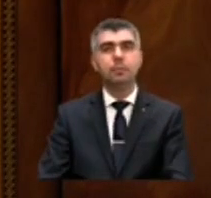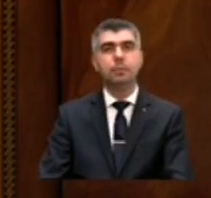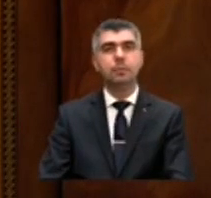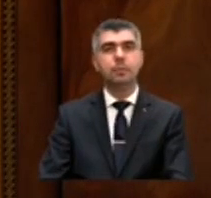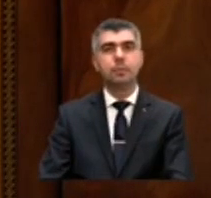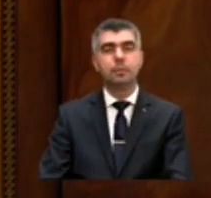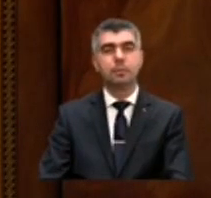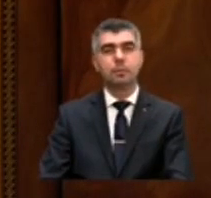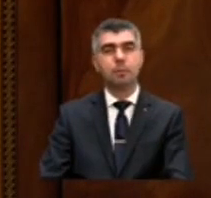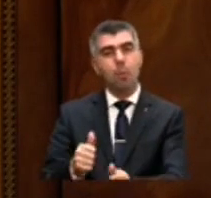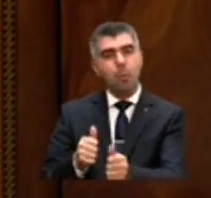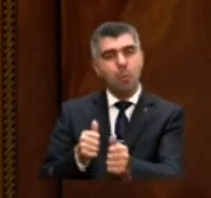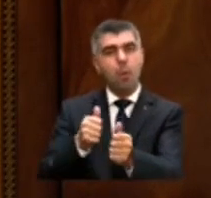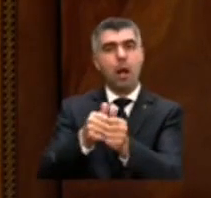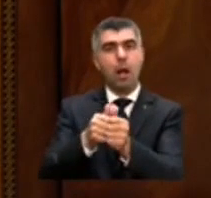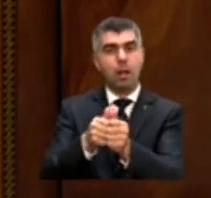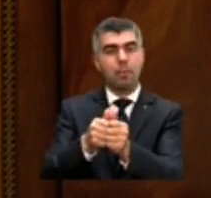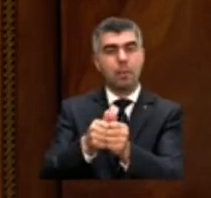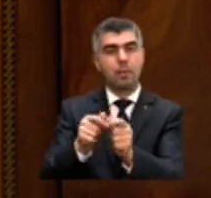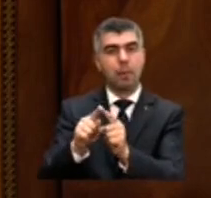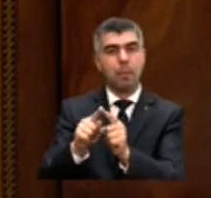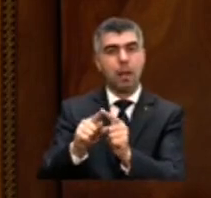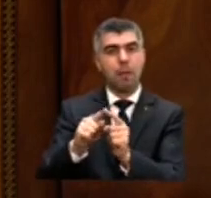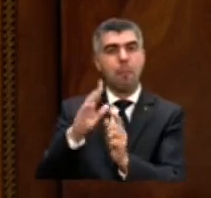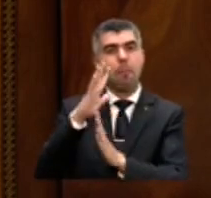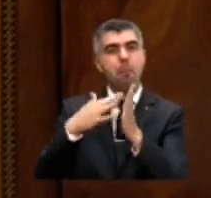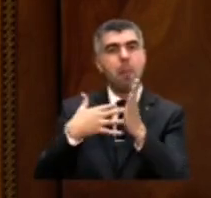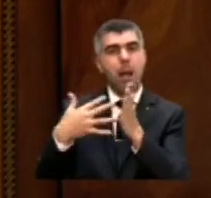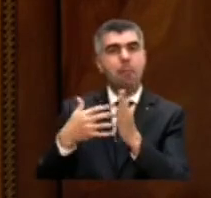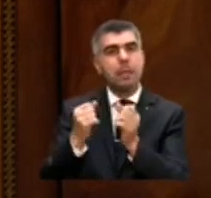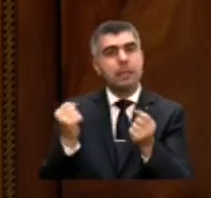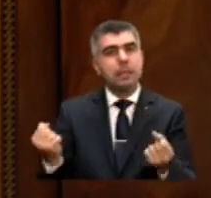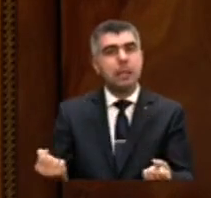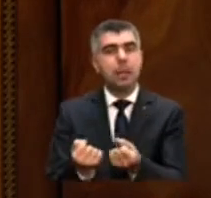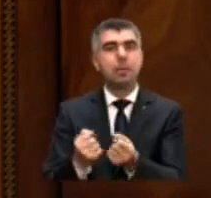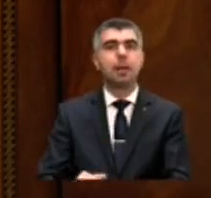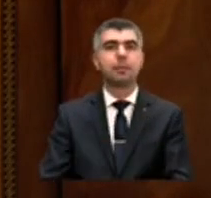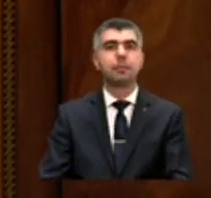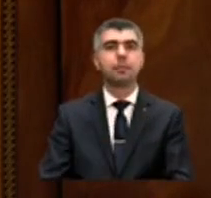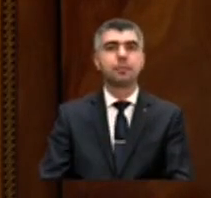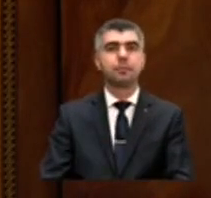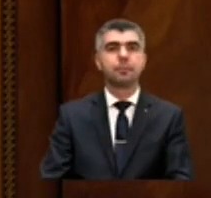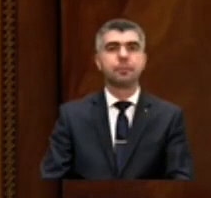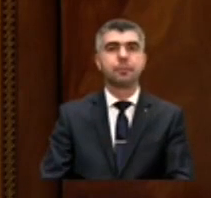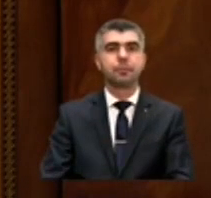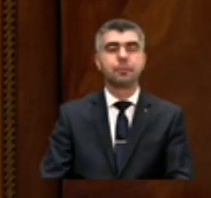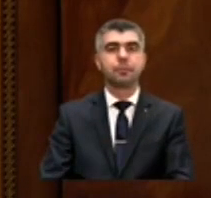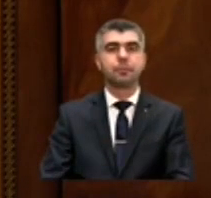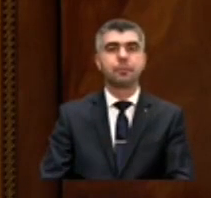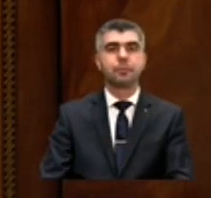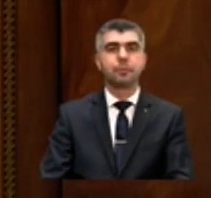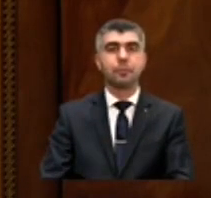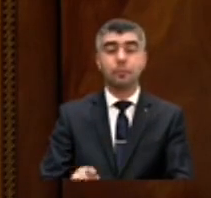ولمواكبة تنفيذ النموذج التنموي. هذه إذن